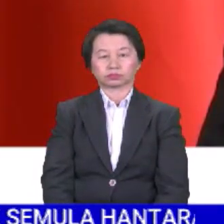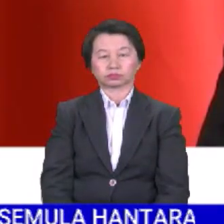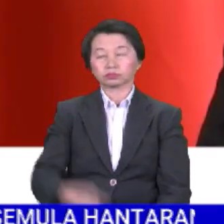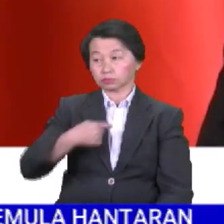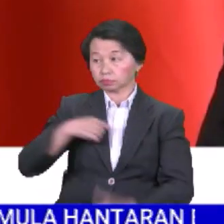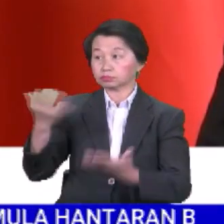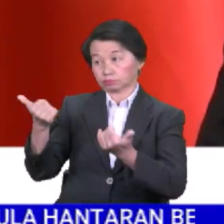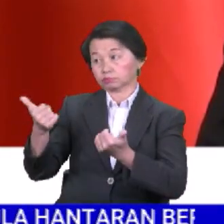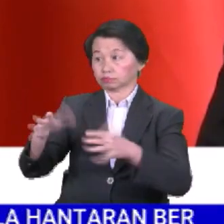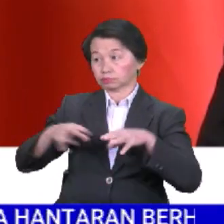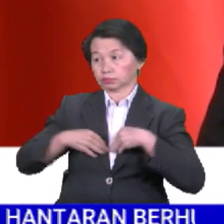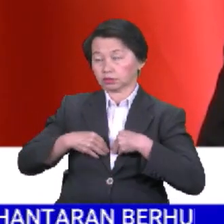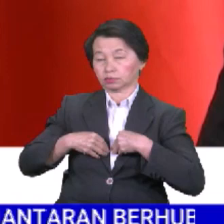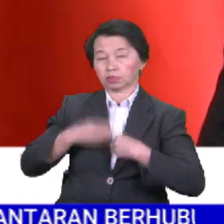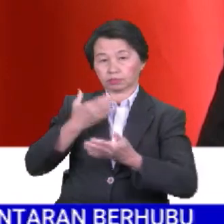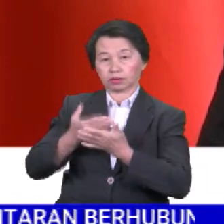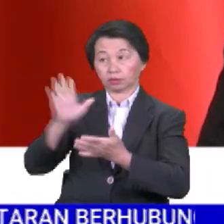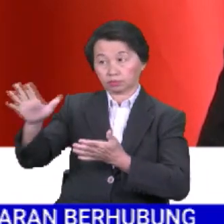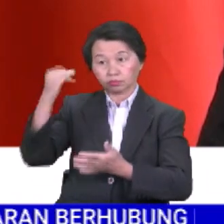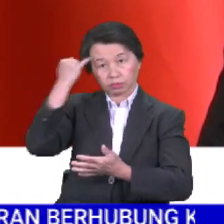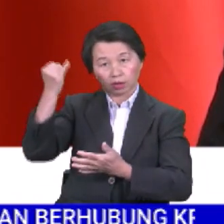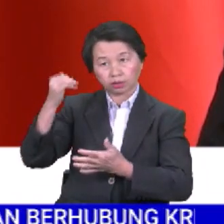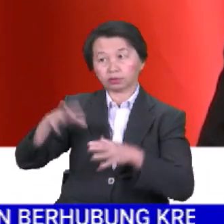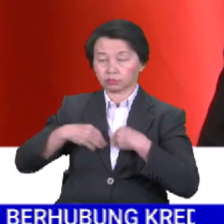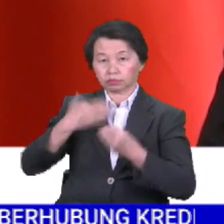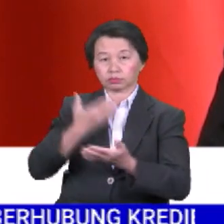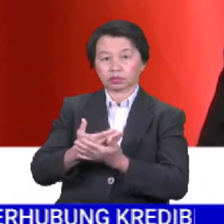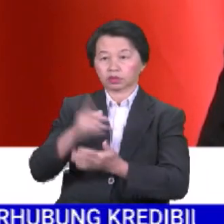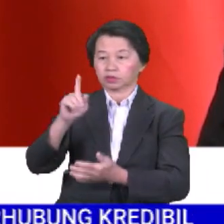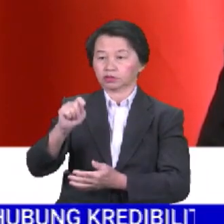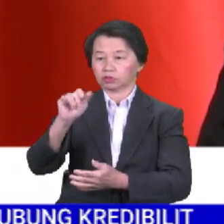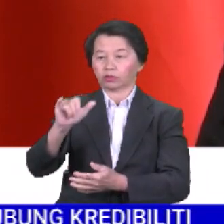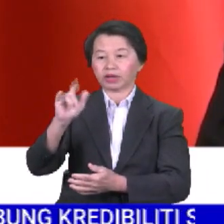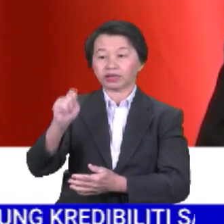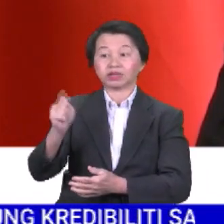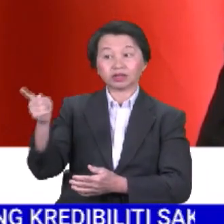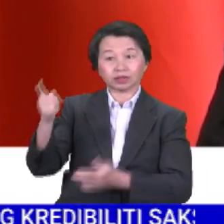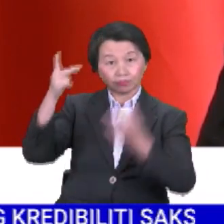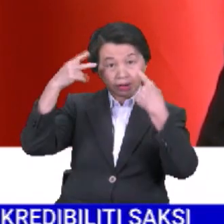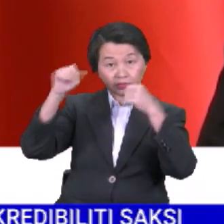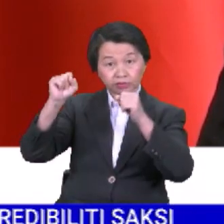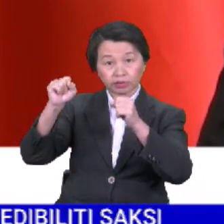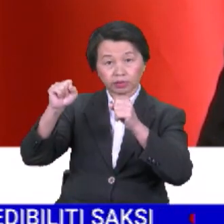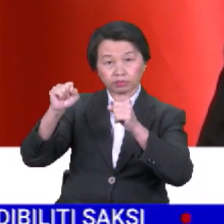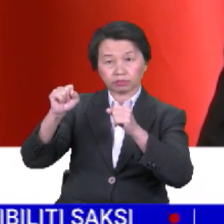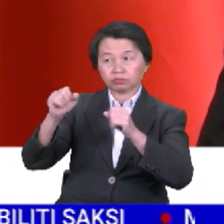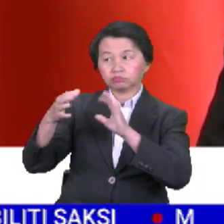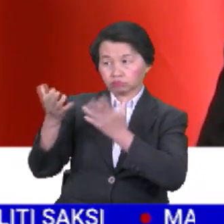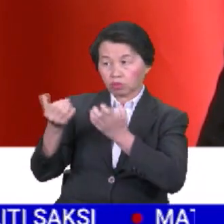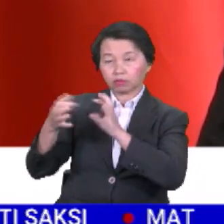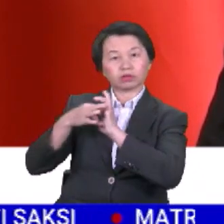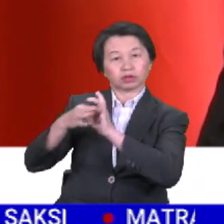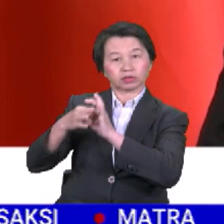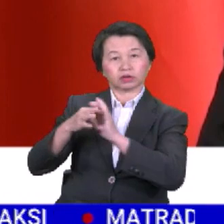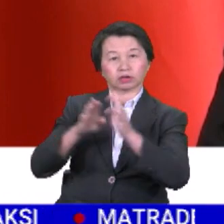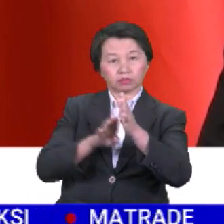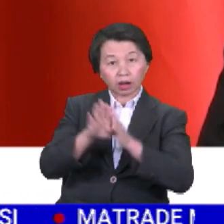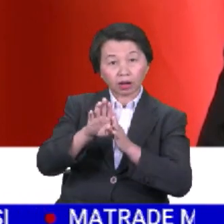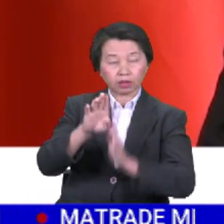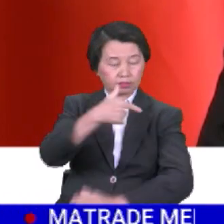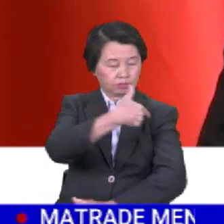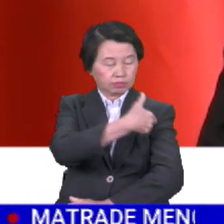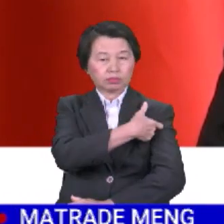Saya menyambut baik tawaran TYT Presiden Erdogan untuk bekerjasama dalam pembangunan